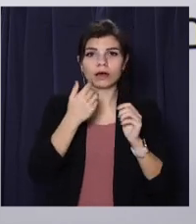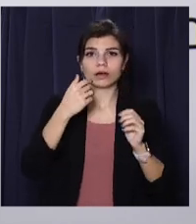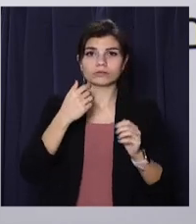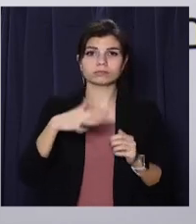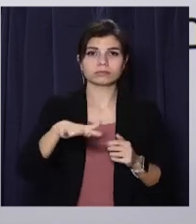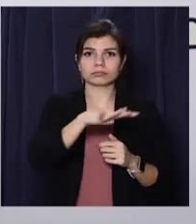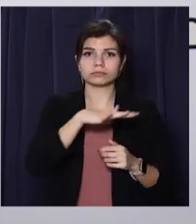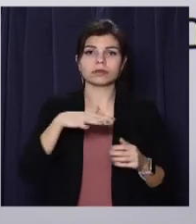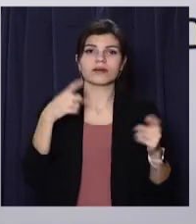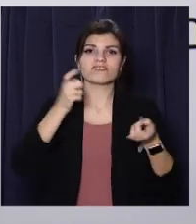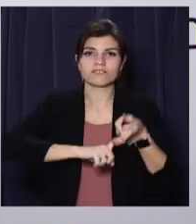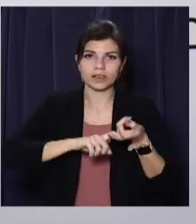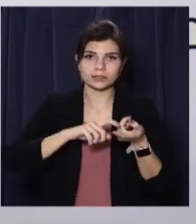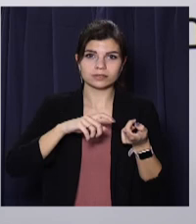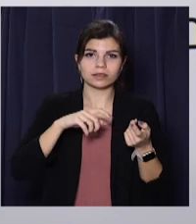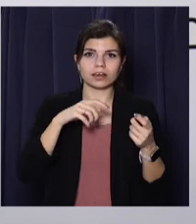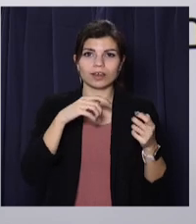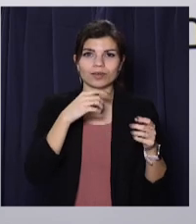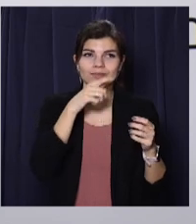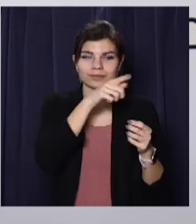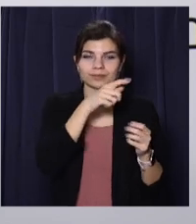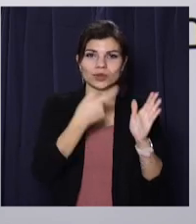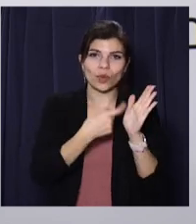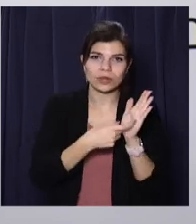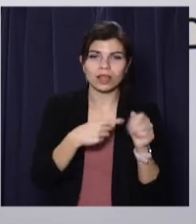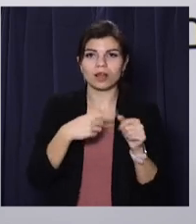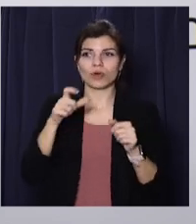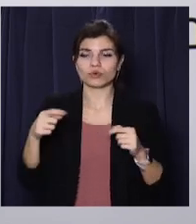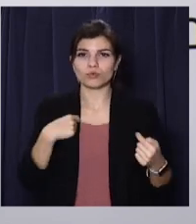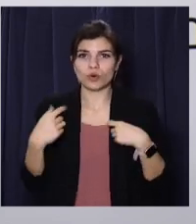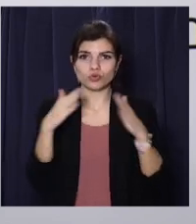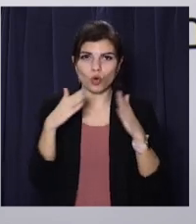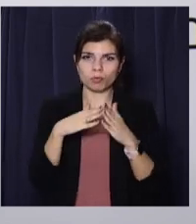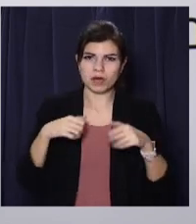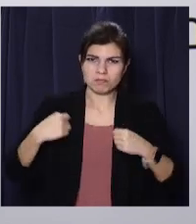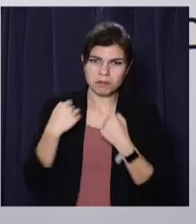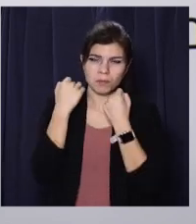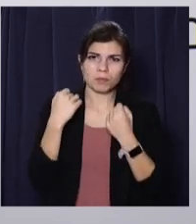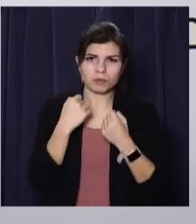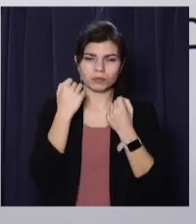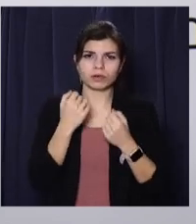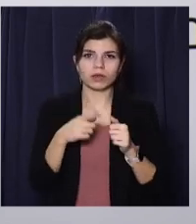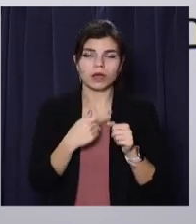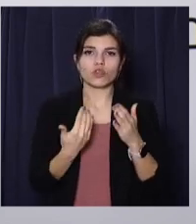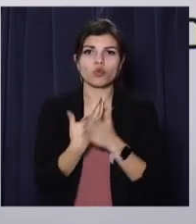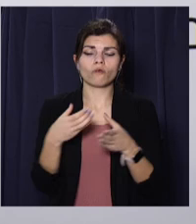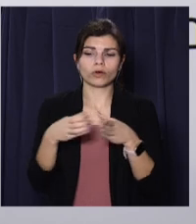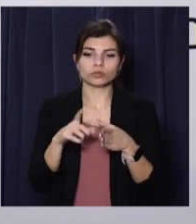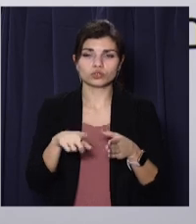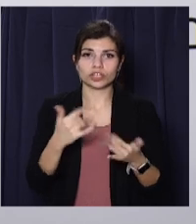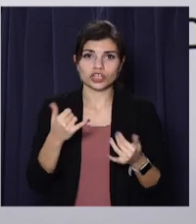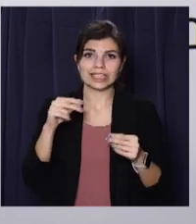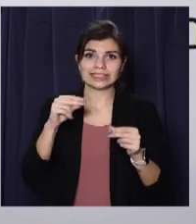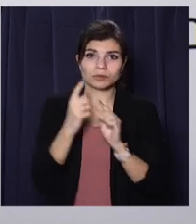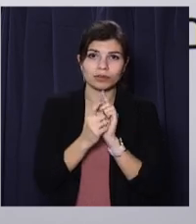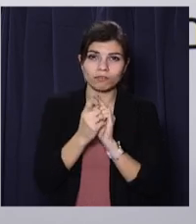внутрішньопереміщені особи, особи, які постраждали від домашнього насилля. Також нова категорія, у зв'язку з земельною